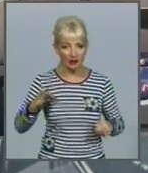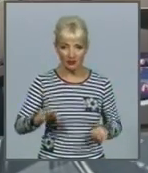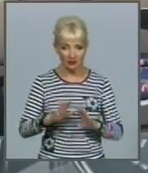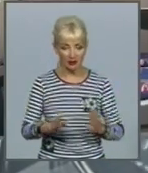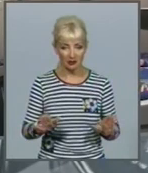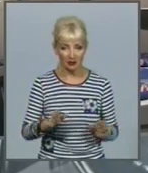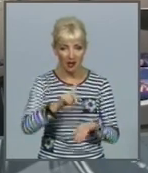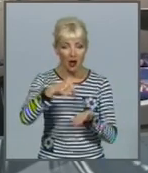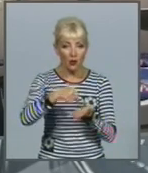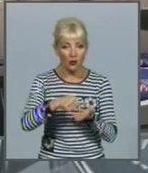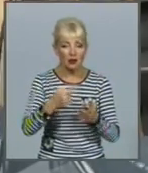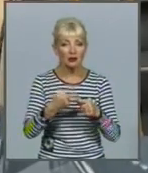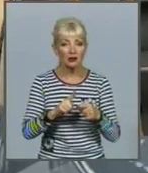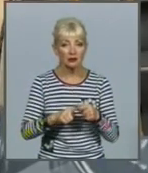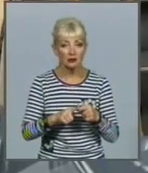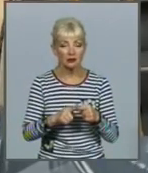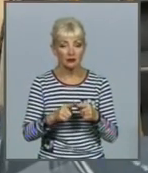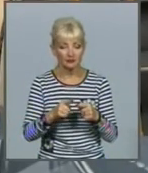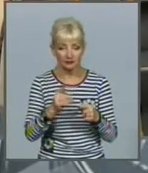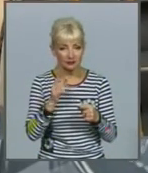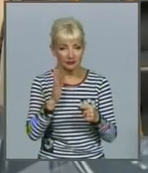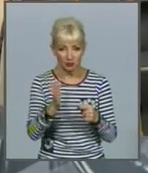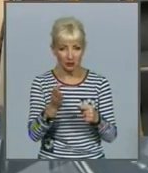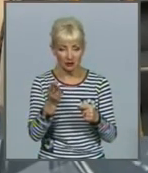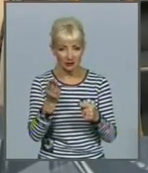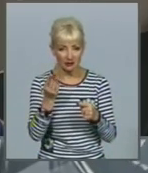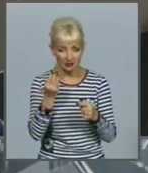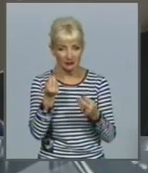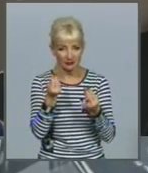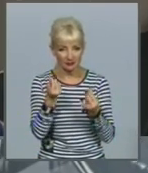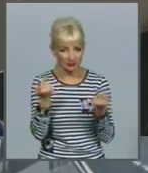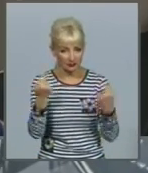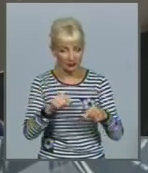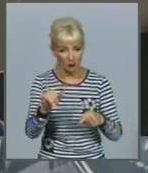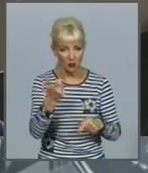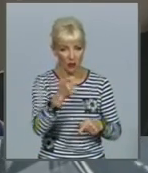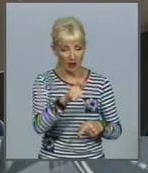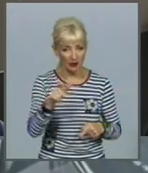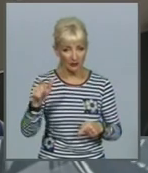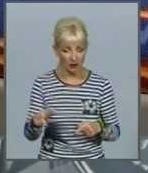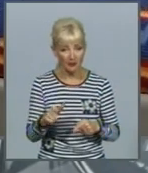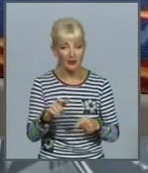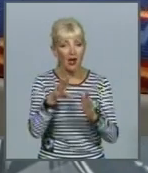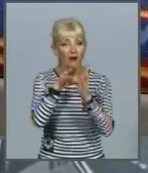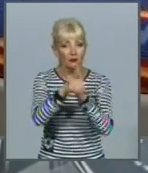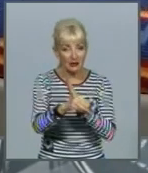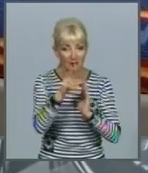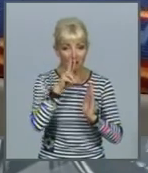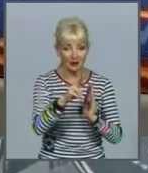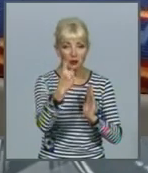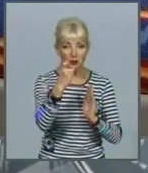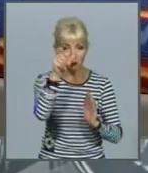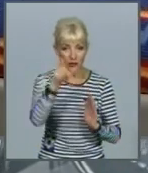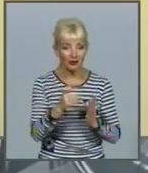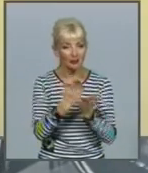будет ударить по карману тех же харьковчан. В місткість такого виду електротранспорту 100 чоловік. Він має комфортні умови як для пасажирів, так